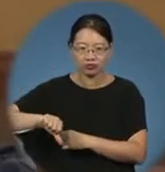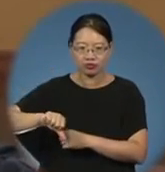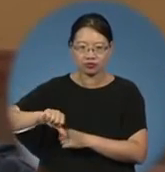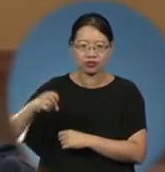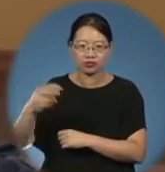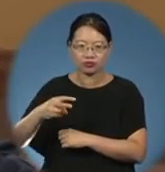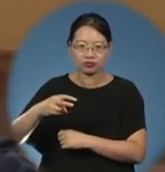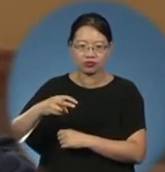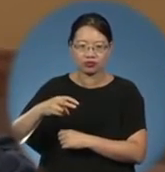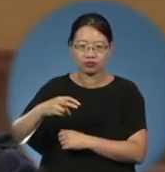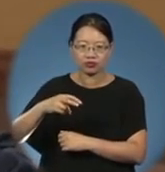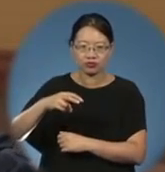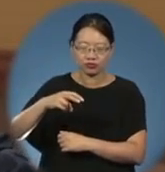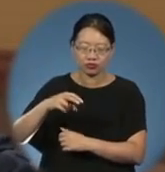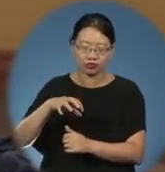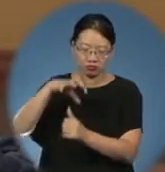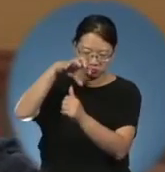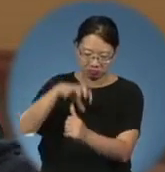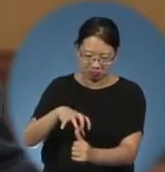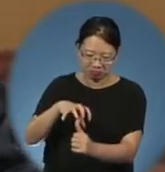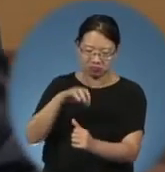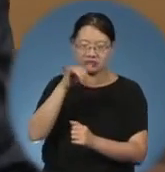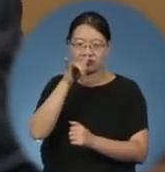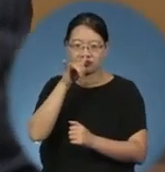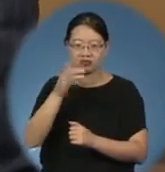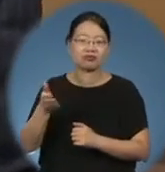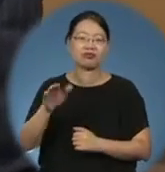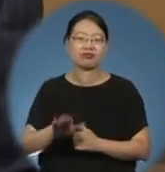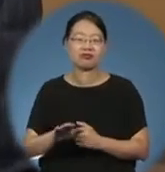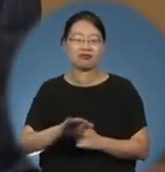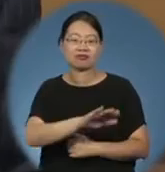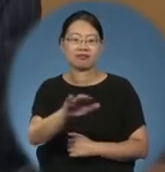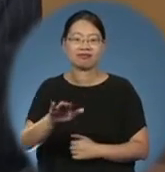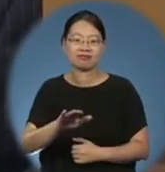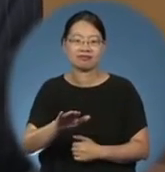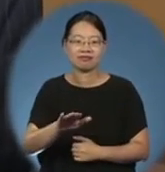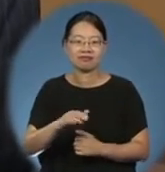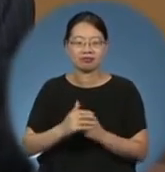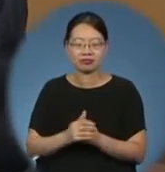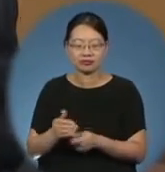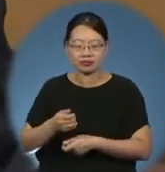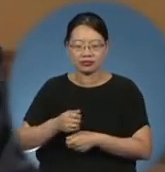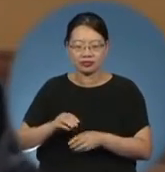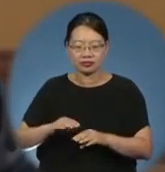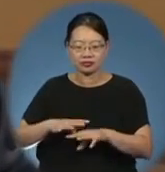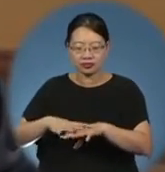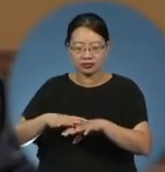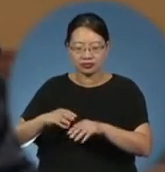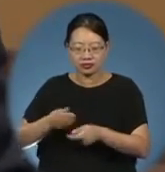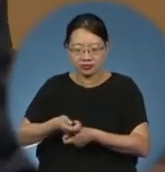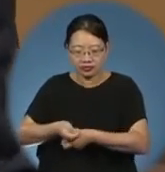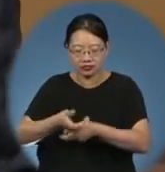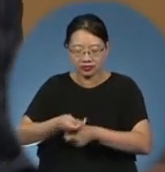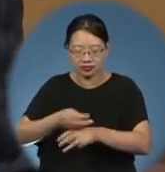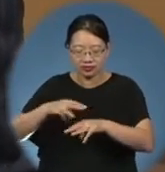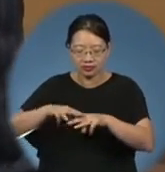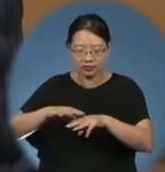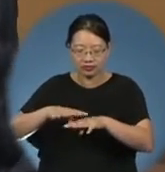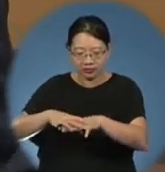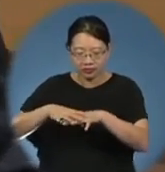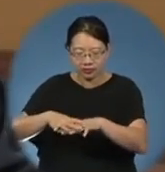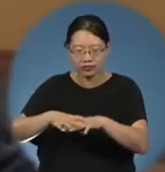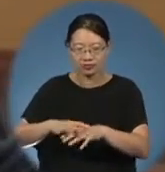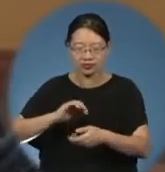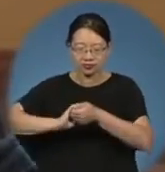식민지를 효민 주안을 당하고 마 예 그러나 우리가 그 지정학적 한계를 뛰어넘어서 타문화 하고